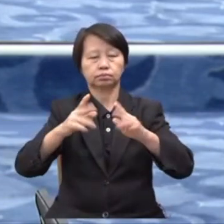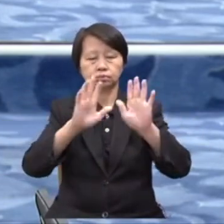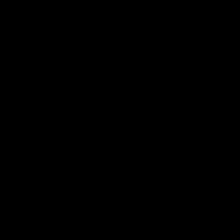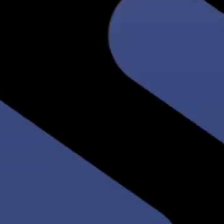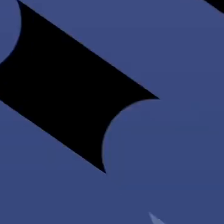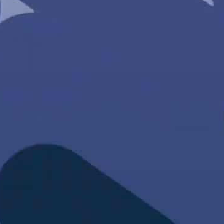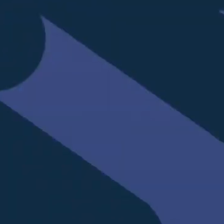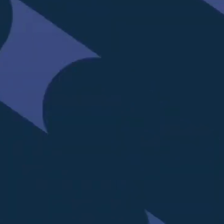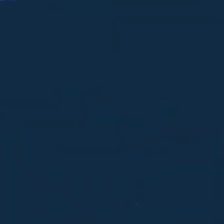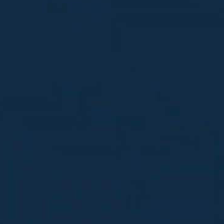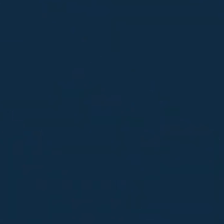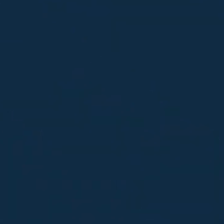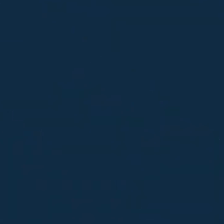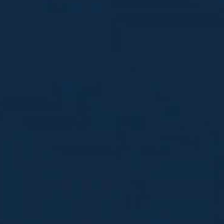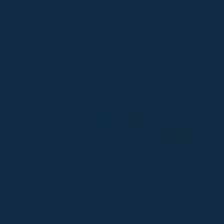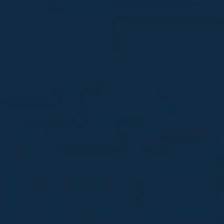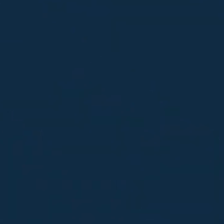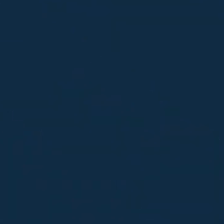mereka